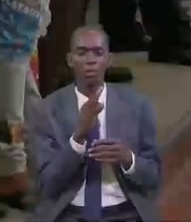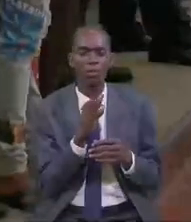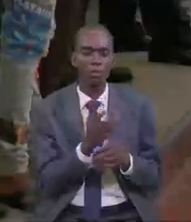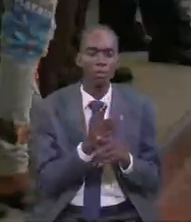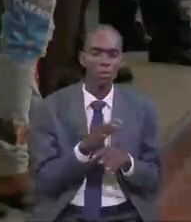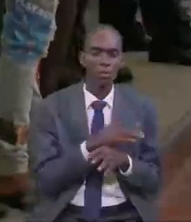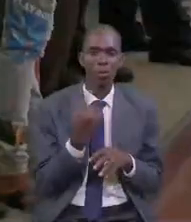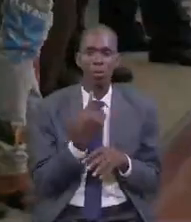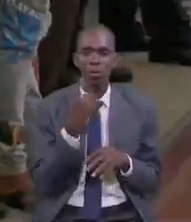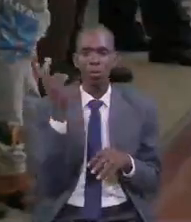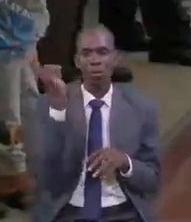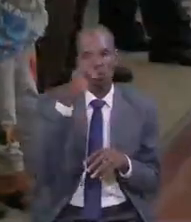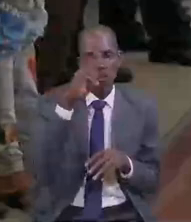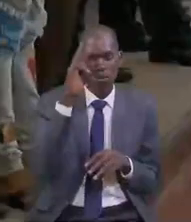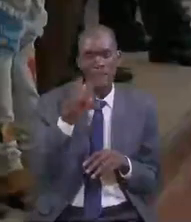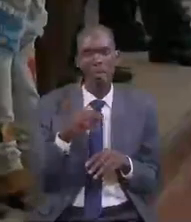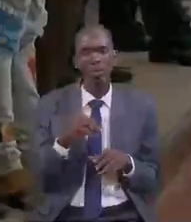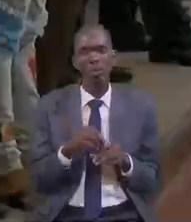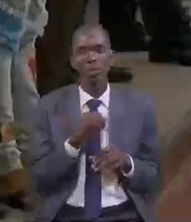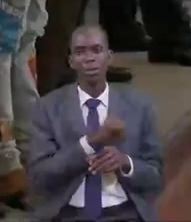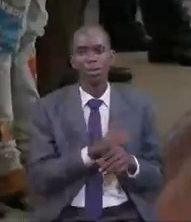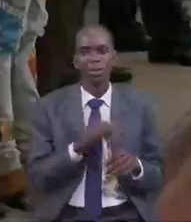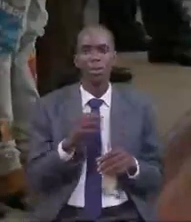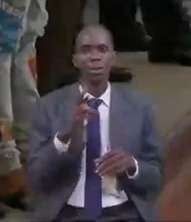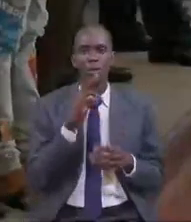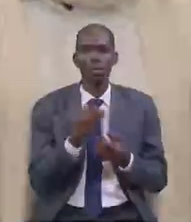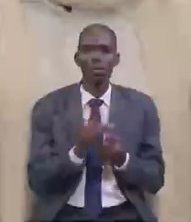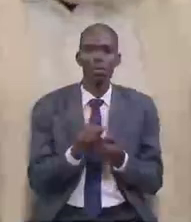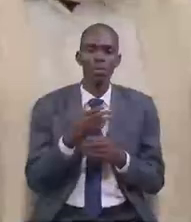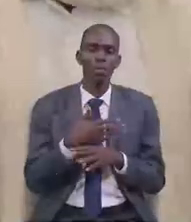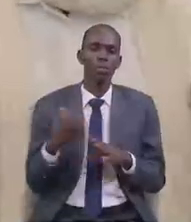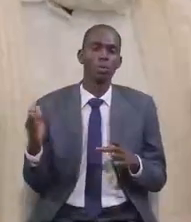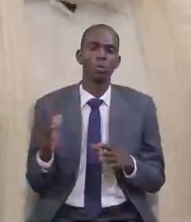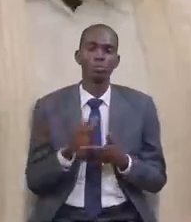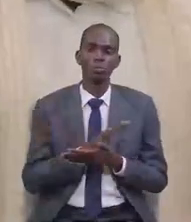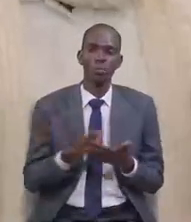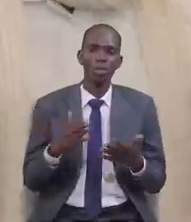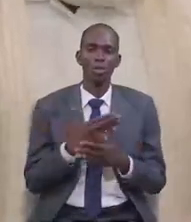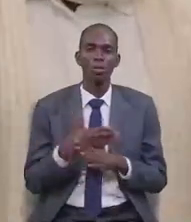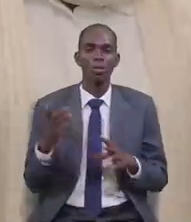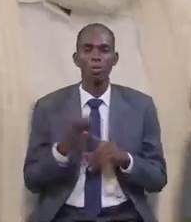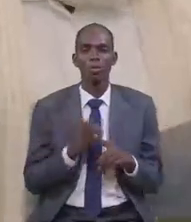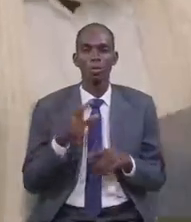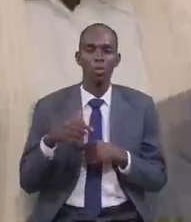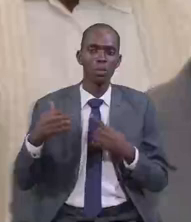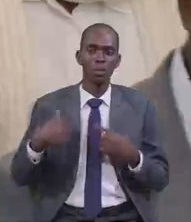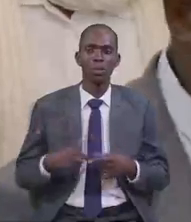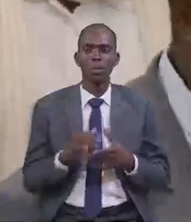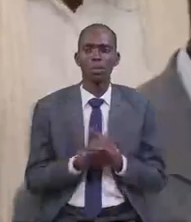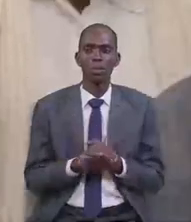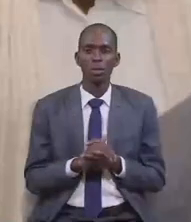une attitude de nonchalance, que tout cela soit purifié de votre cœur, de votre vie ce matin.